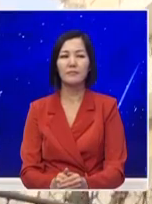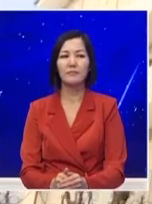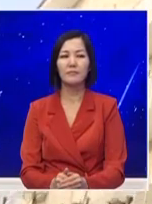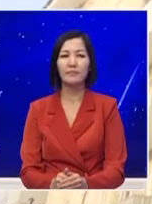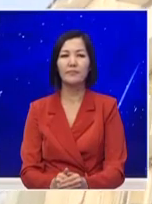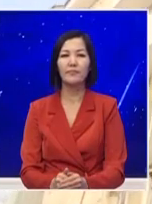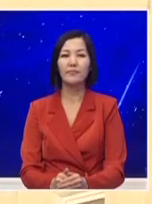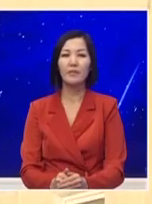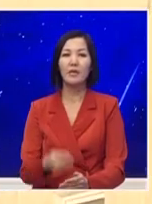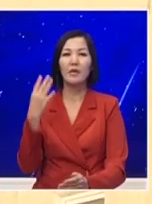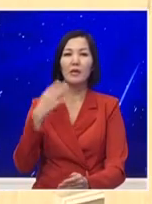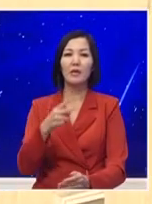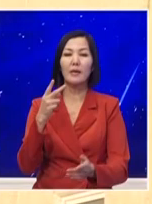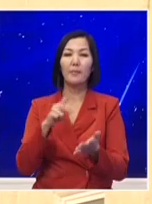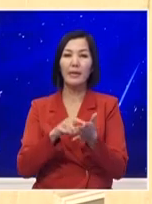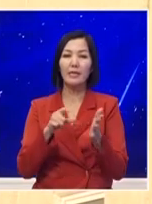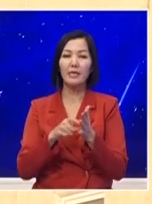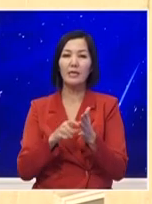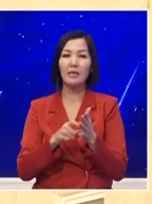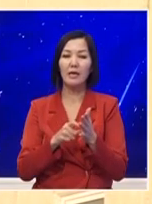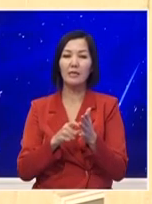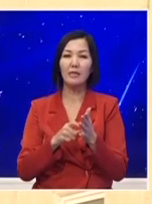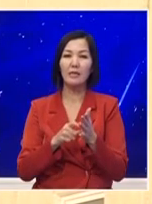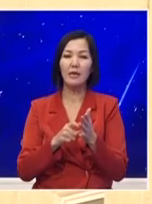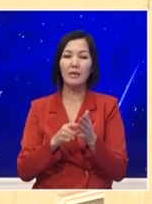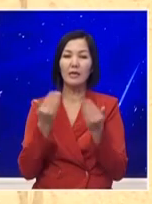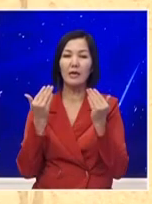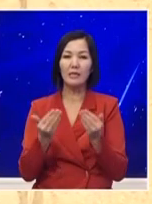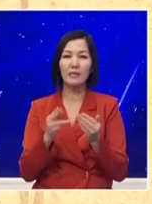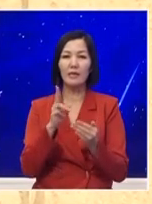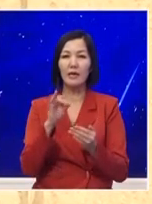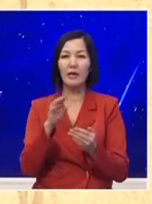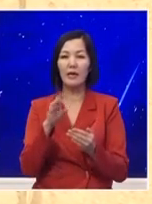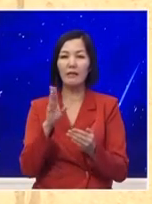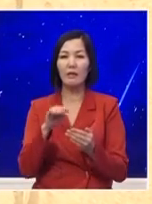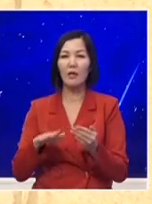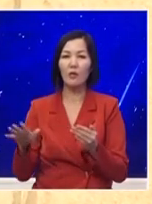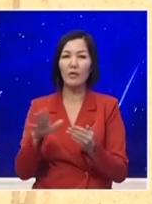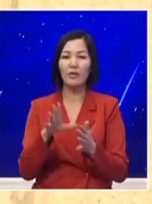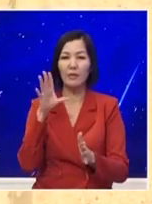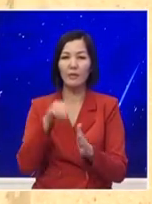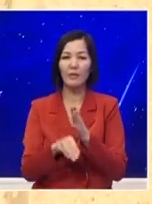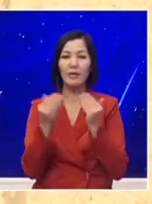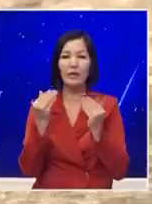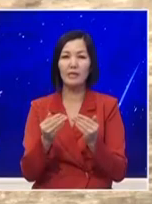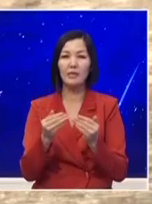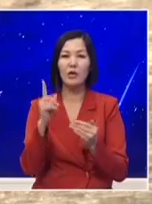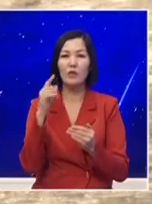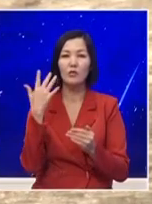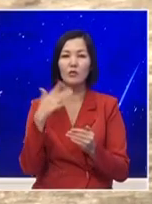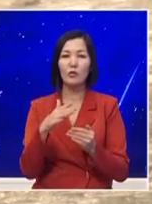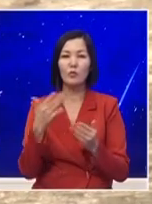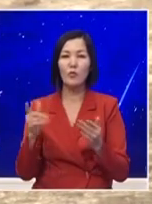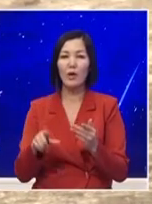Панелді үлгідегі 40 пәтерлі үй коммуналдық тұрғын үй ретінде есептеледі. Қаратал аудан әкімдігі балансында қазір мұнда 150-ге жуық